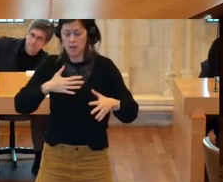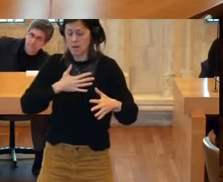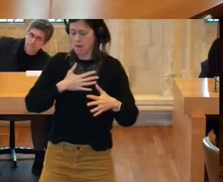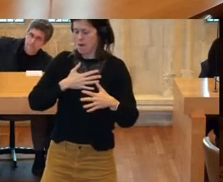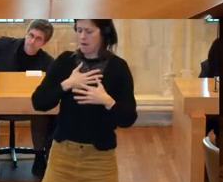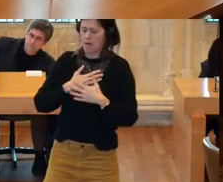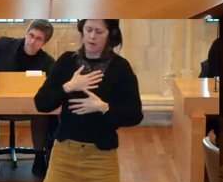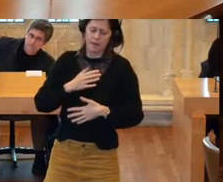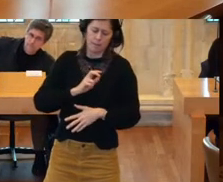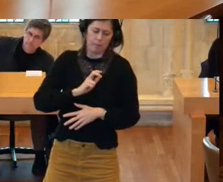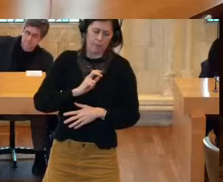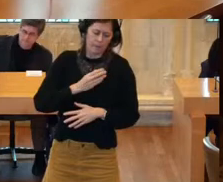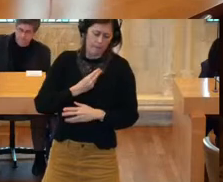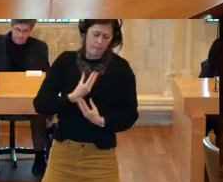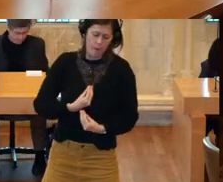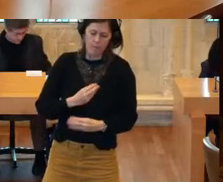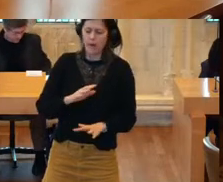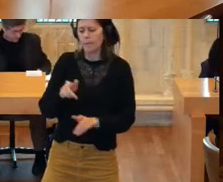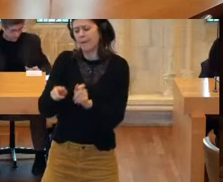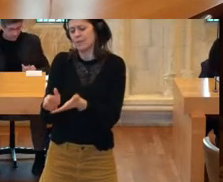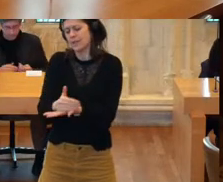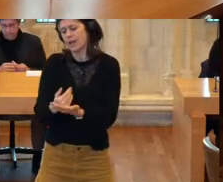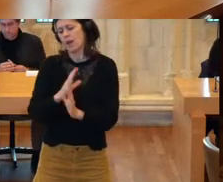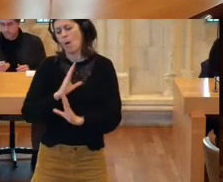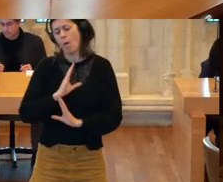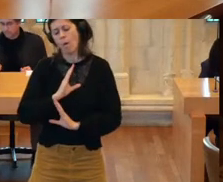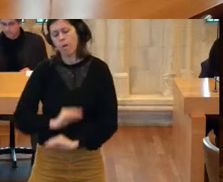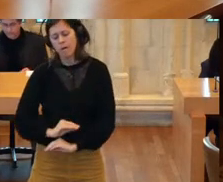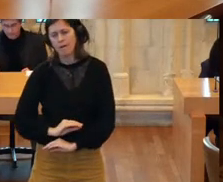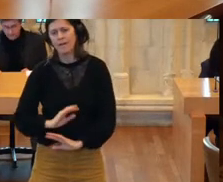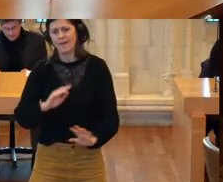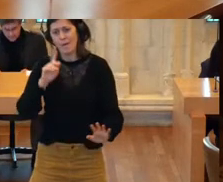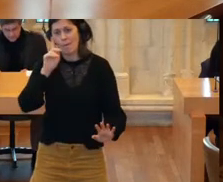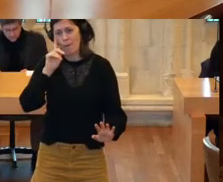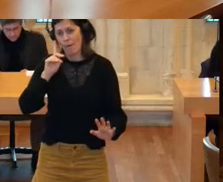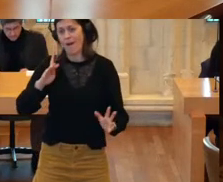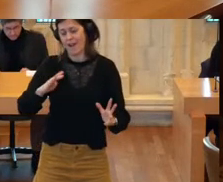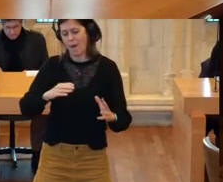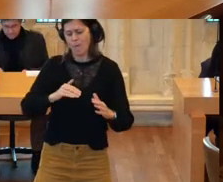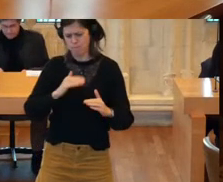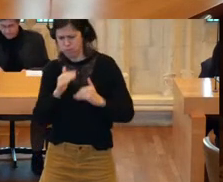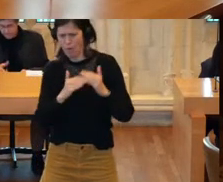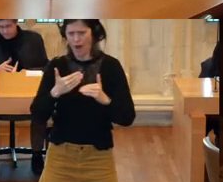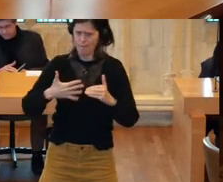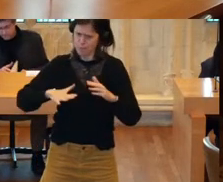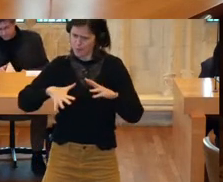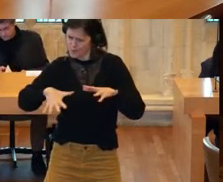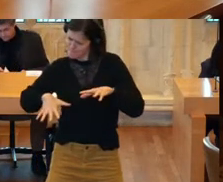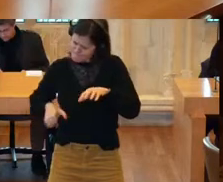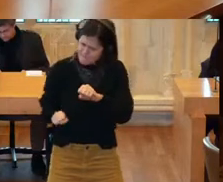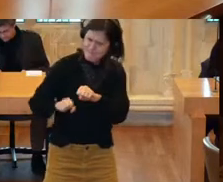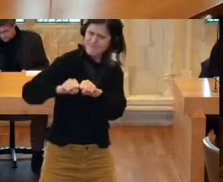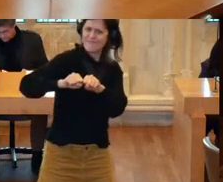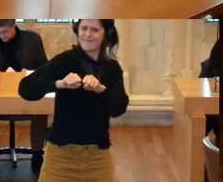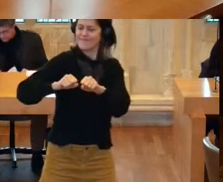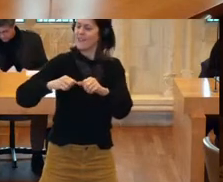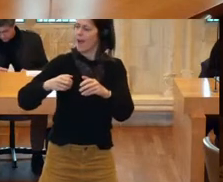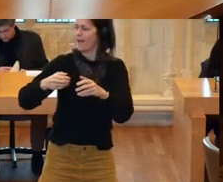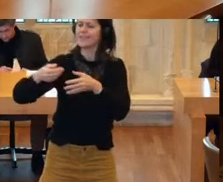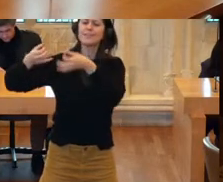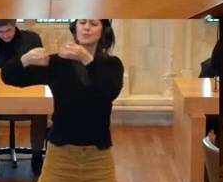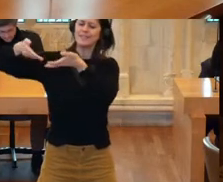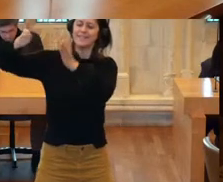un soulagement pour les salariés surtout d'apprendre qu'un plan de redressement a été décidé par la justice.